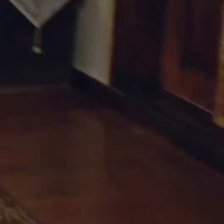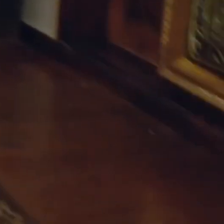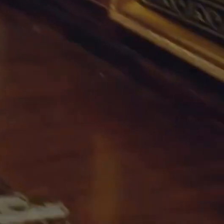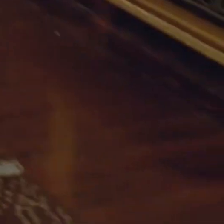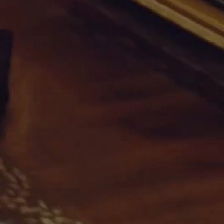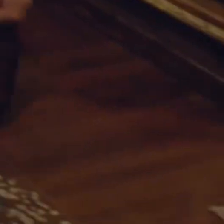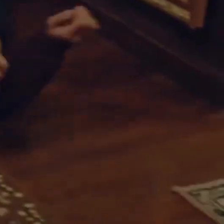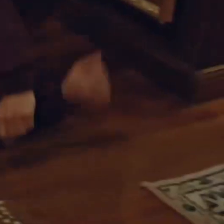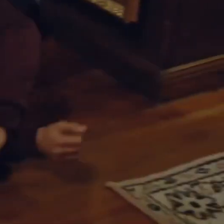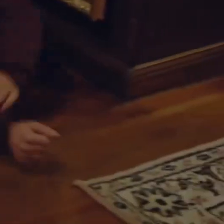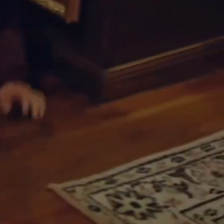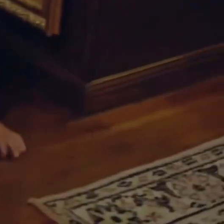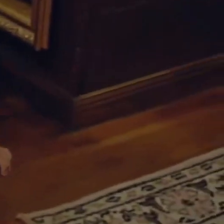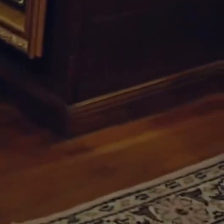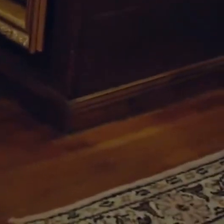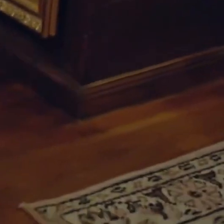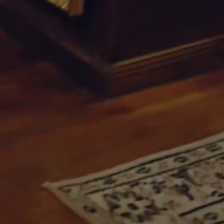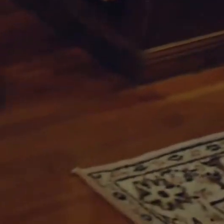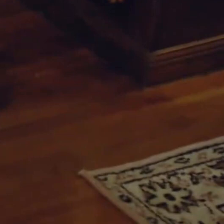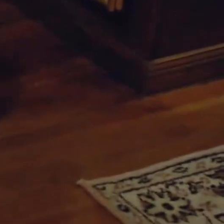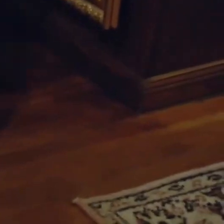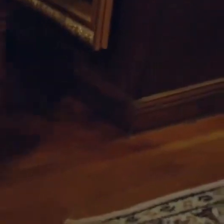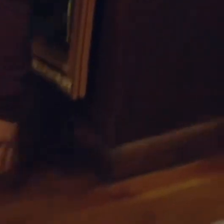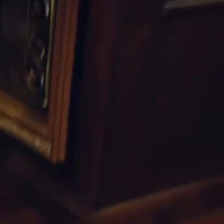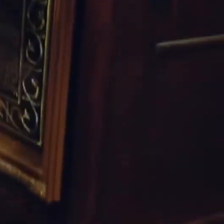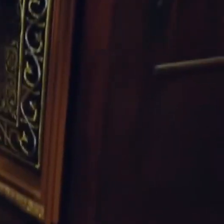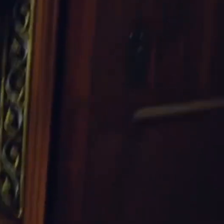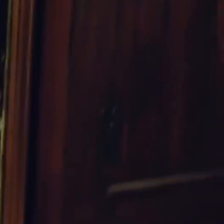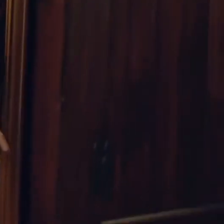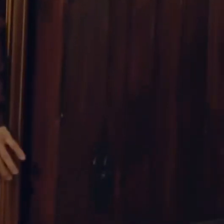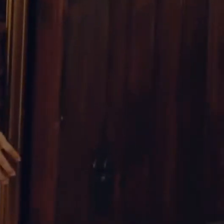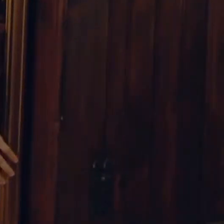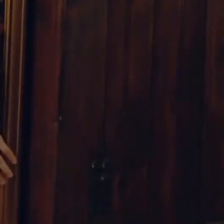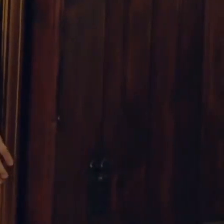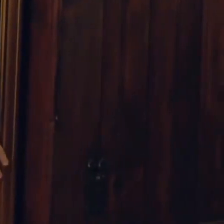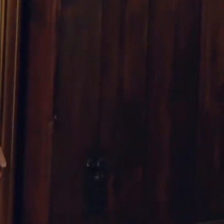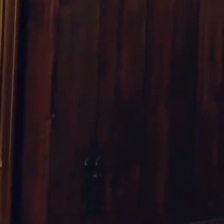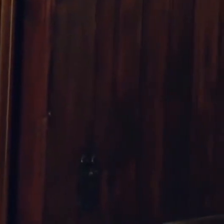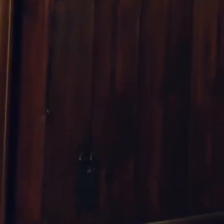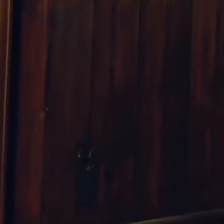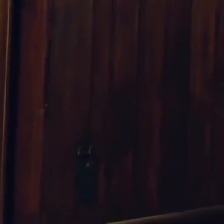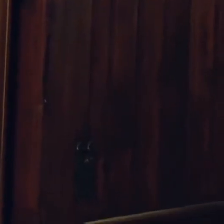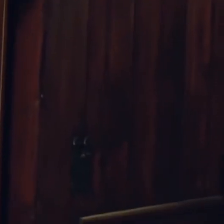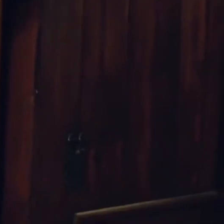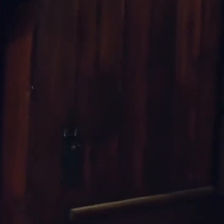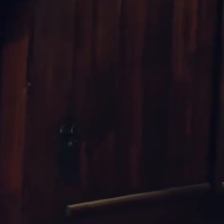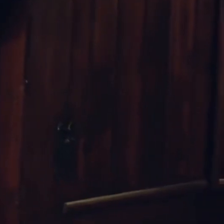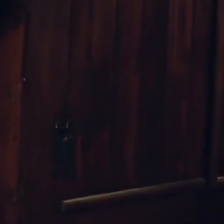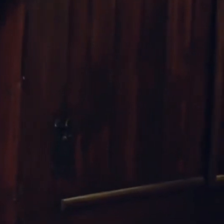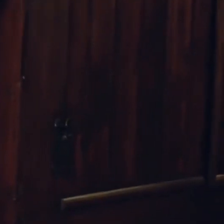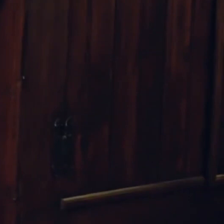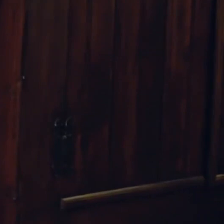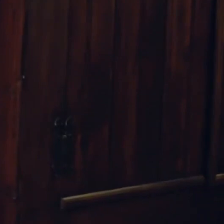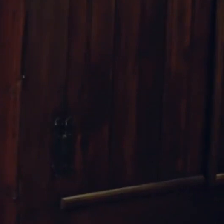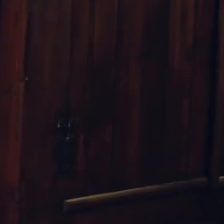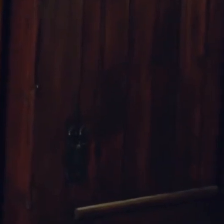Aksiyon filmindeki başrol edasıyla yerde gereksiz yere yuvarlanıp kalktı. Sırtını duvara verip saklandı. Kafasını uzatıp ileriyi kontrol